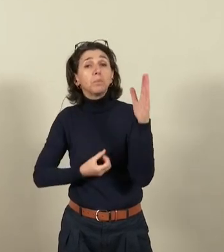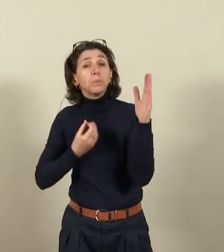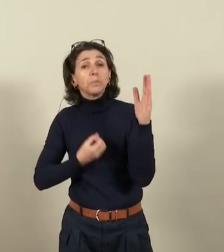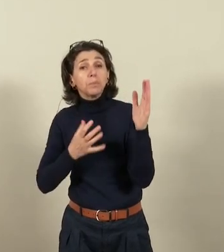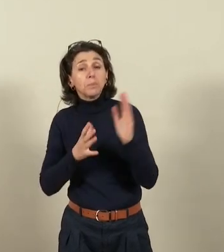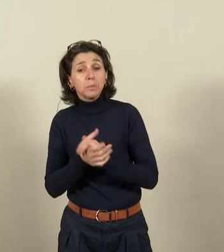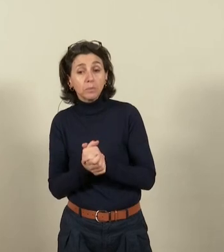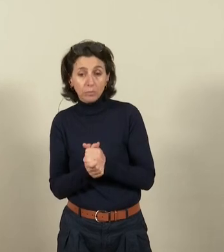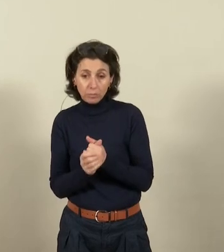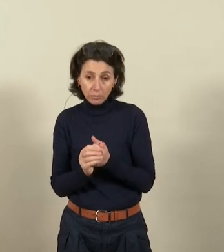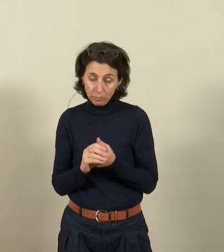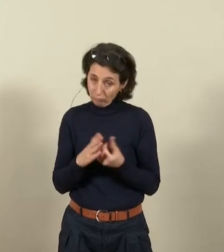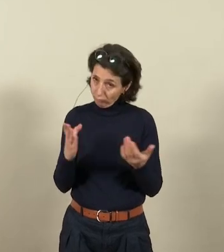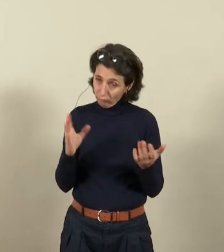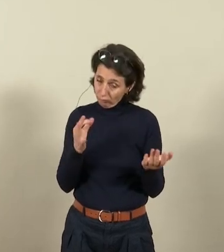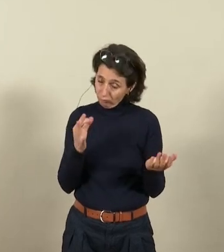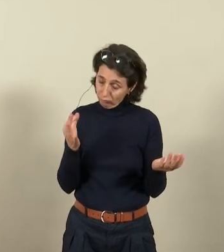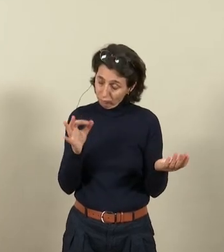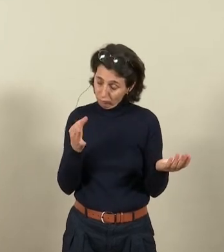oui oui